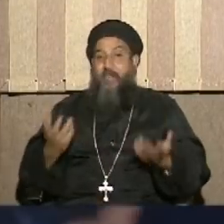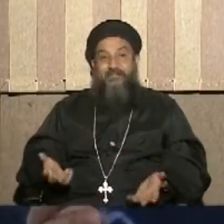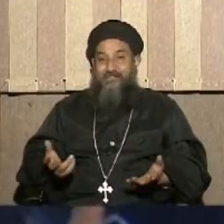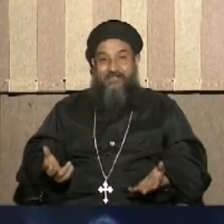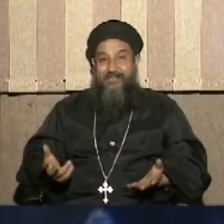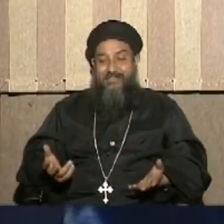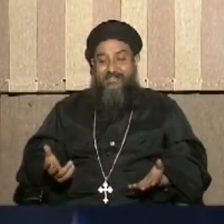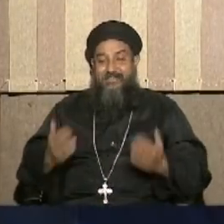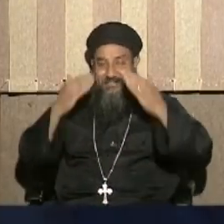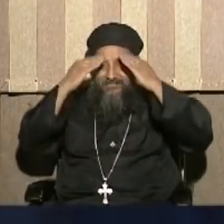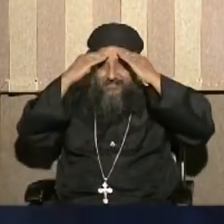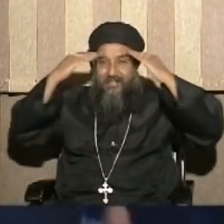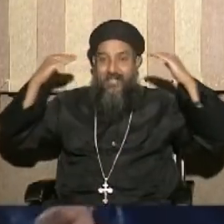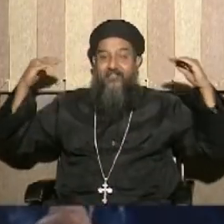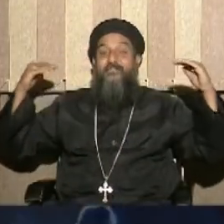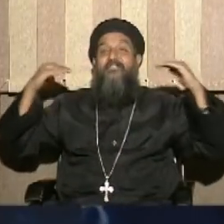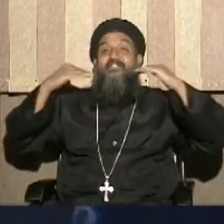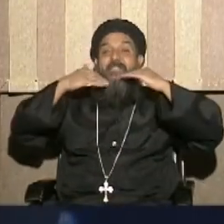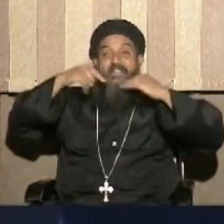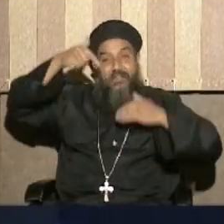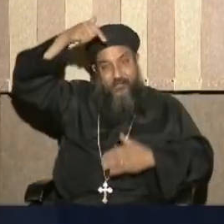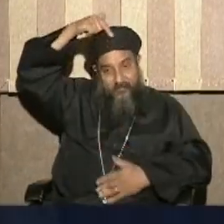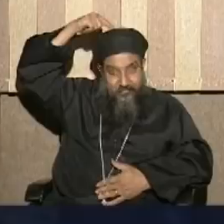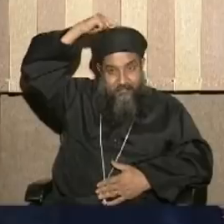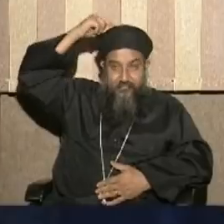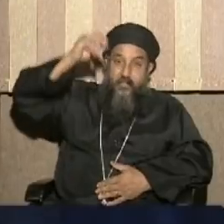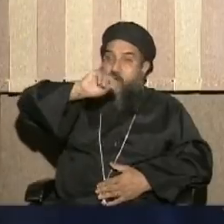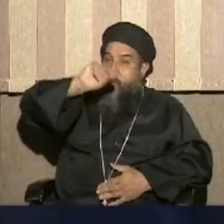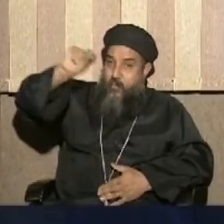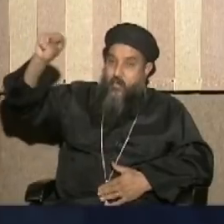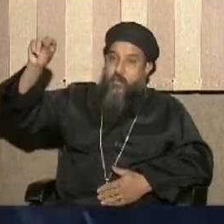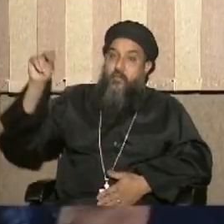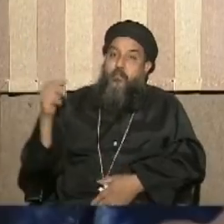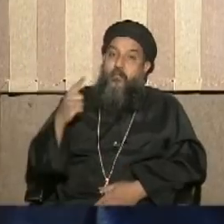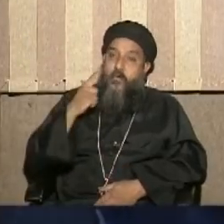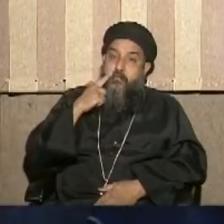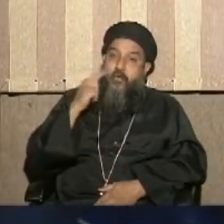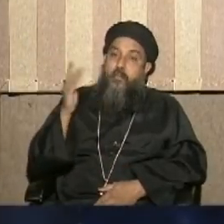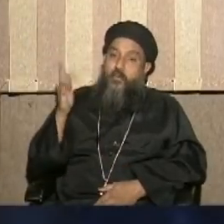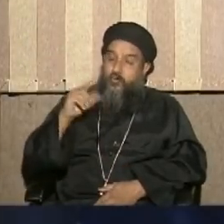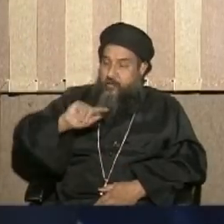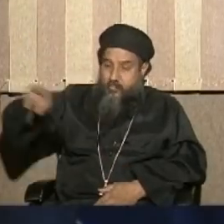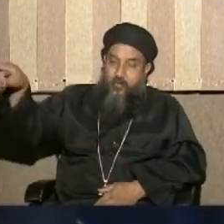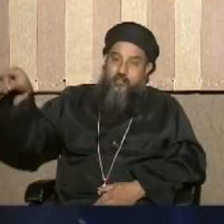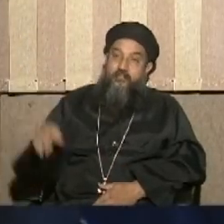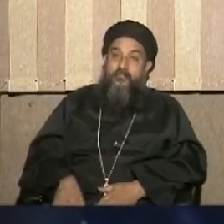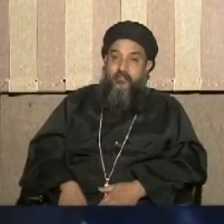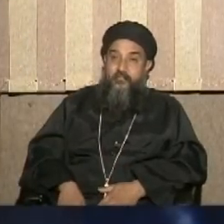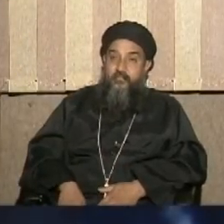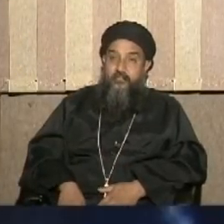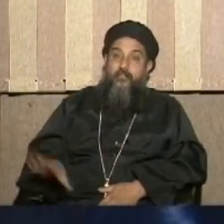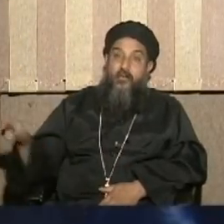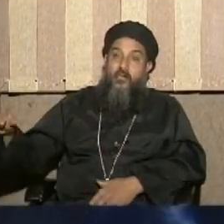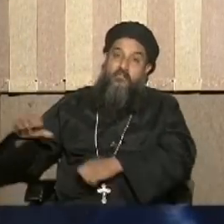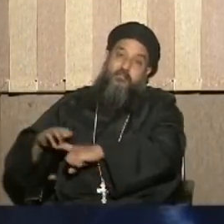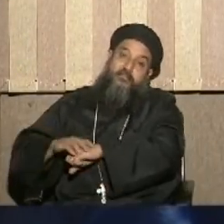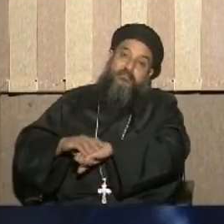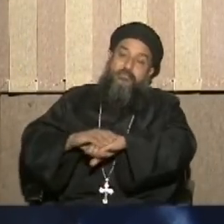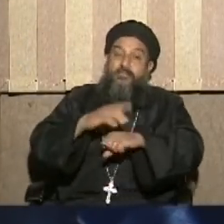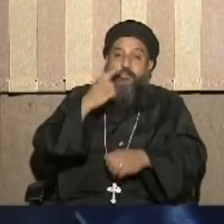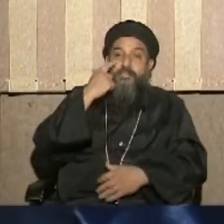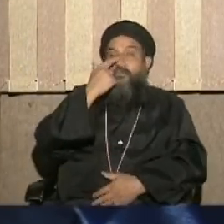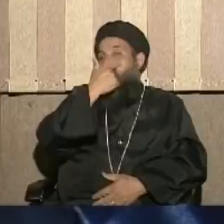طيب روح بشر امهم الامبراطوره واختهم تيودورا وباخدهم علشان